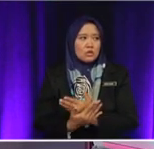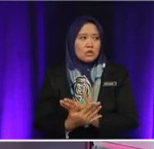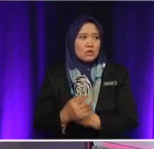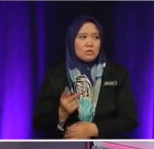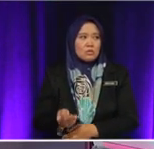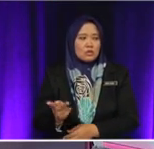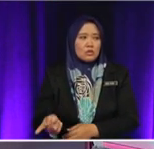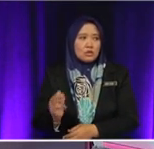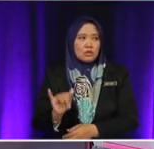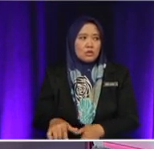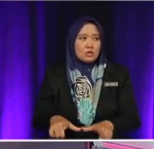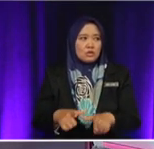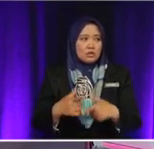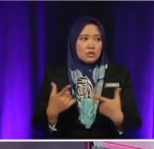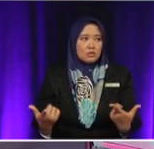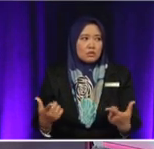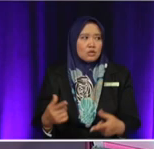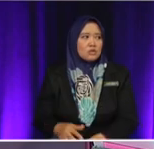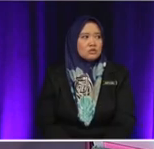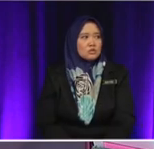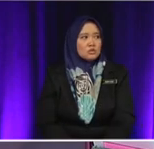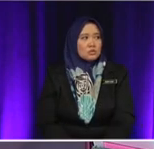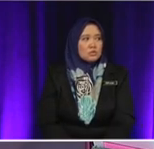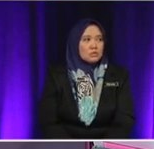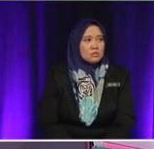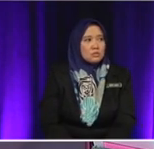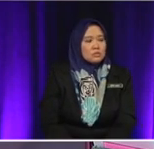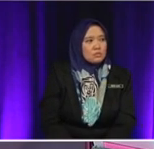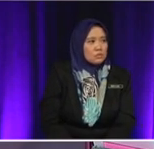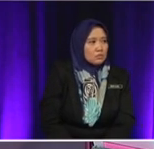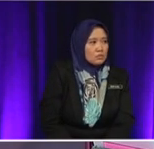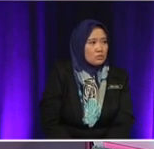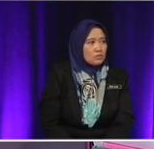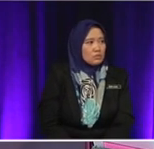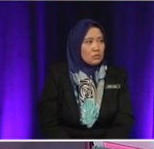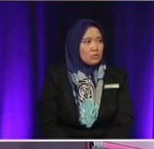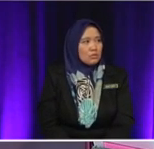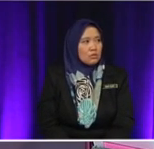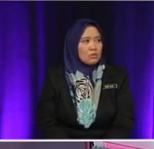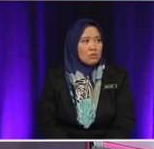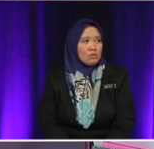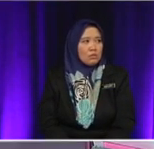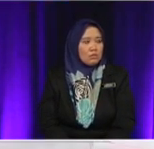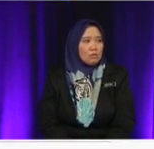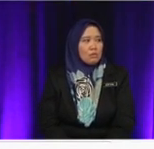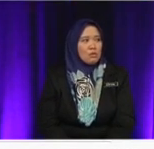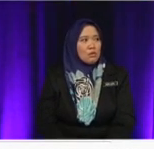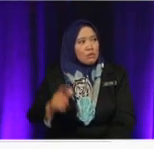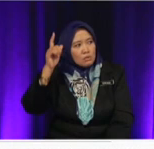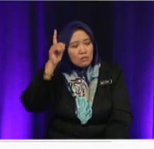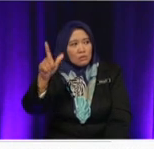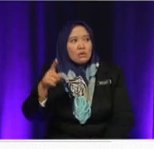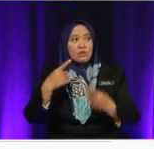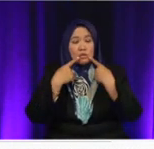yang diberikan tadi. Silakan, Cikgu. Okey, ini bahagian A, ini bahagian B. Maknanya kata tentang takkan matlamat, mengenal pasti